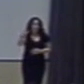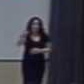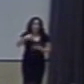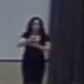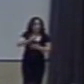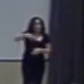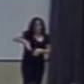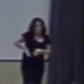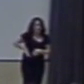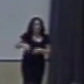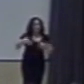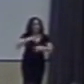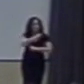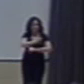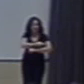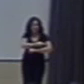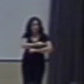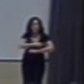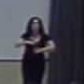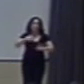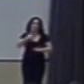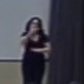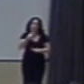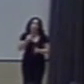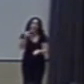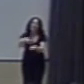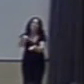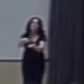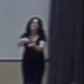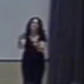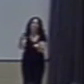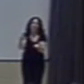no els puc exigir això quan que ells puguin dinar,